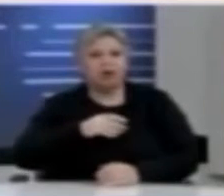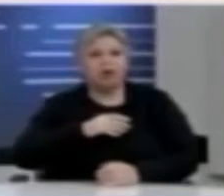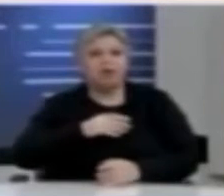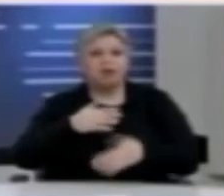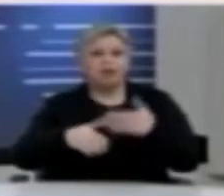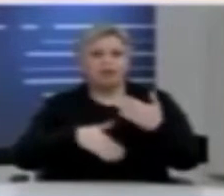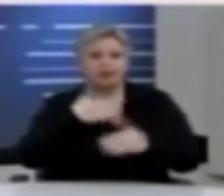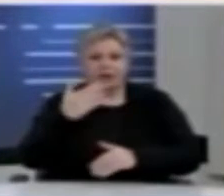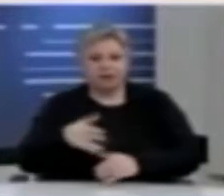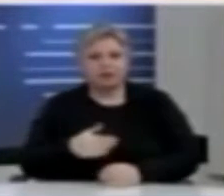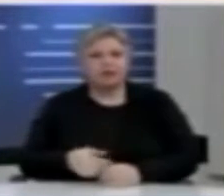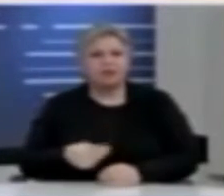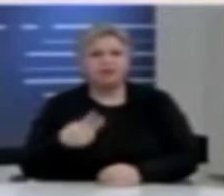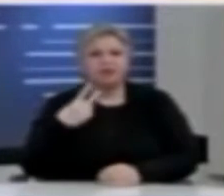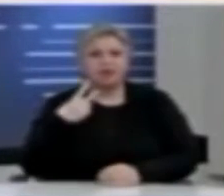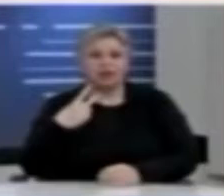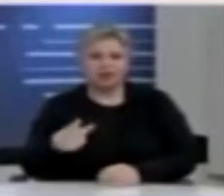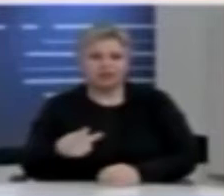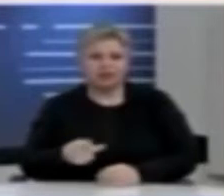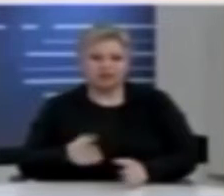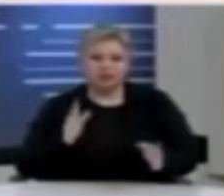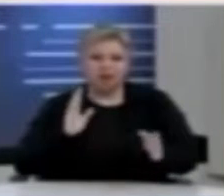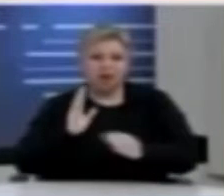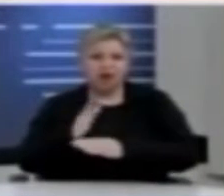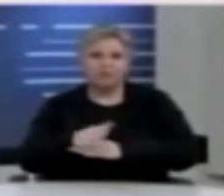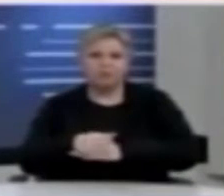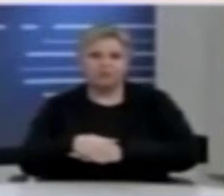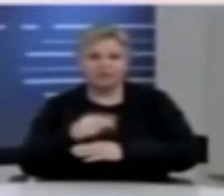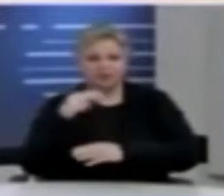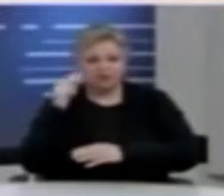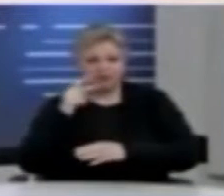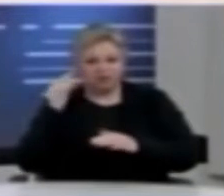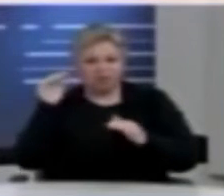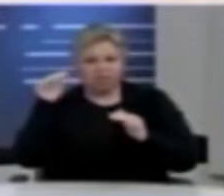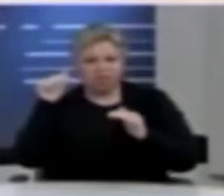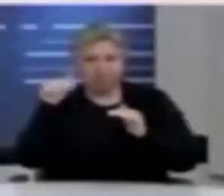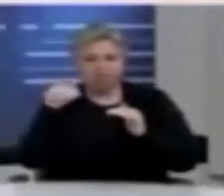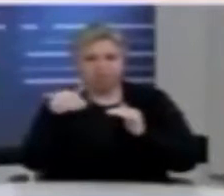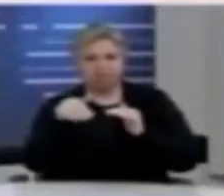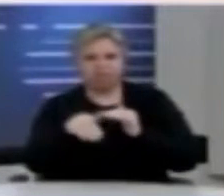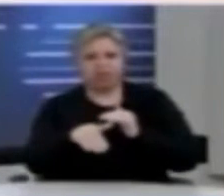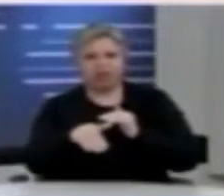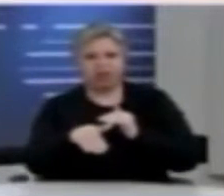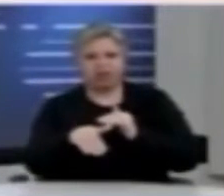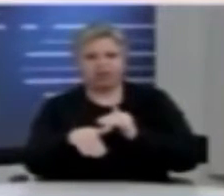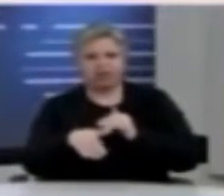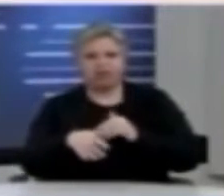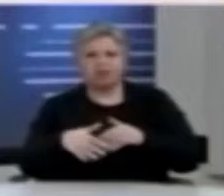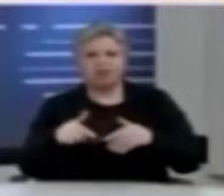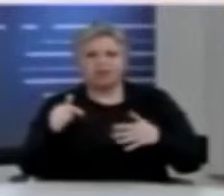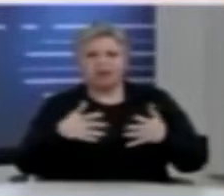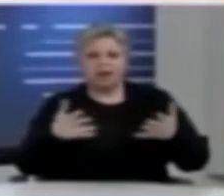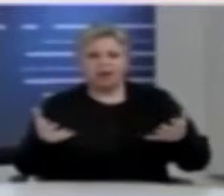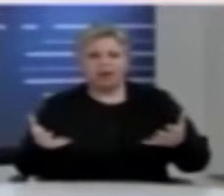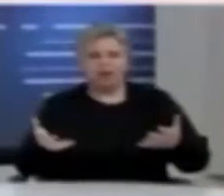μετάδοση το θλιβερό επίπεδο στο οποίο οδηγείται η πολιτική ζωή του τόπου. Αυτό το έσχος